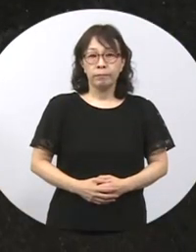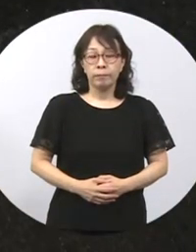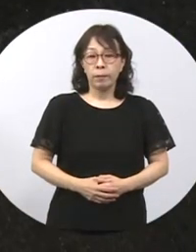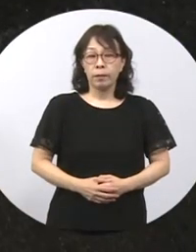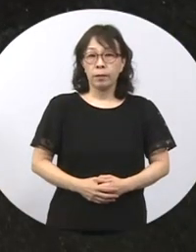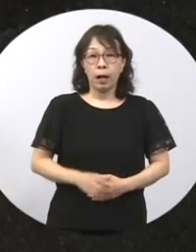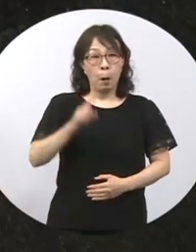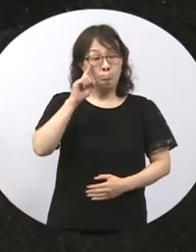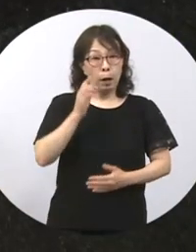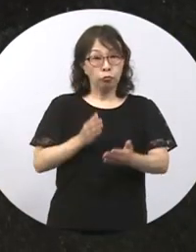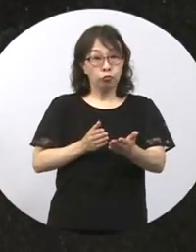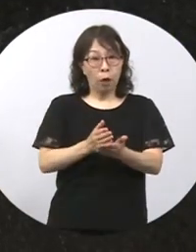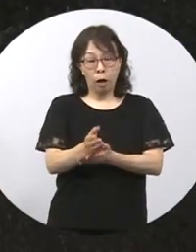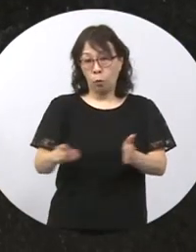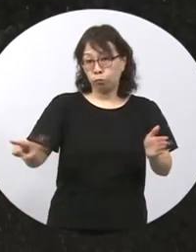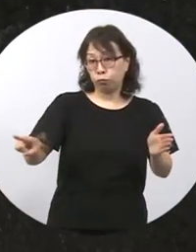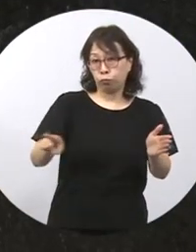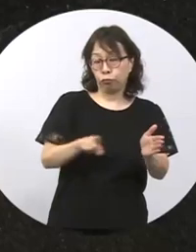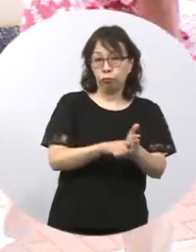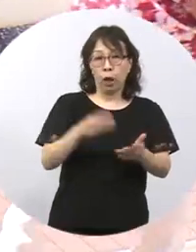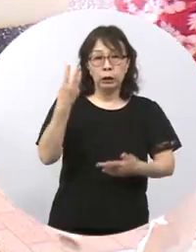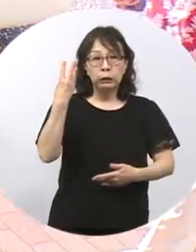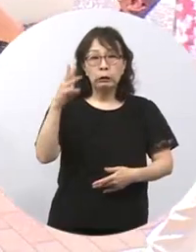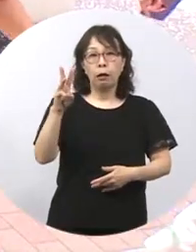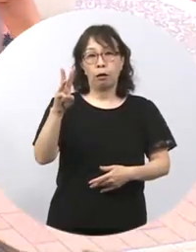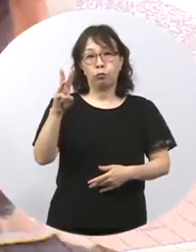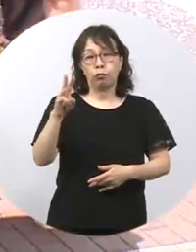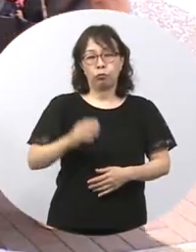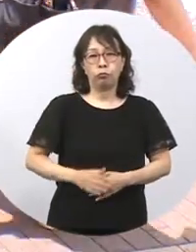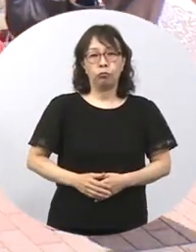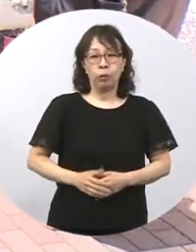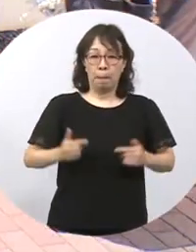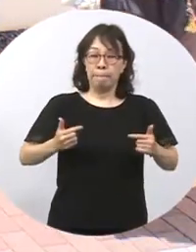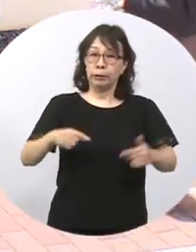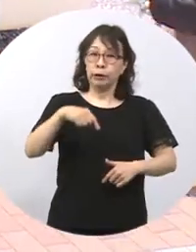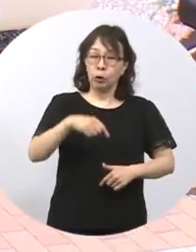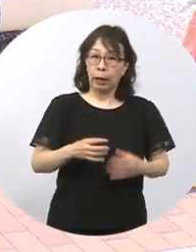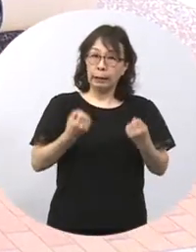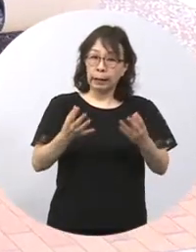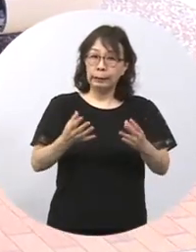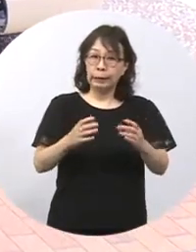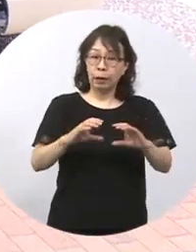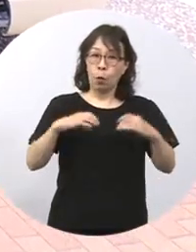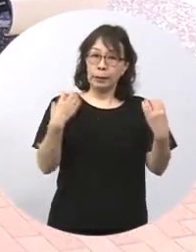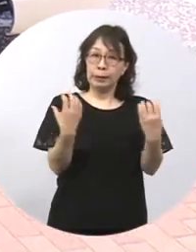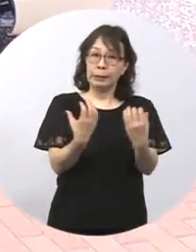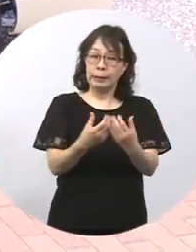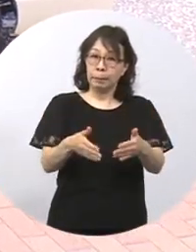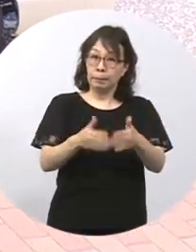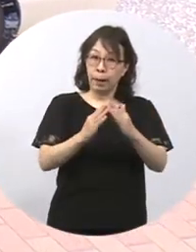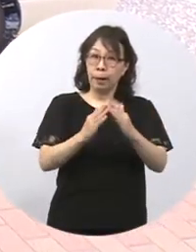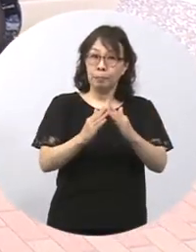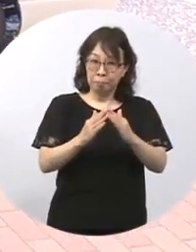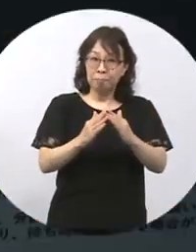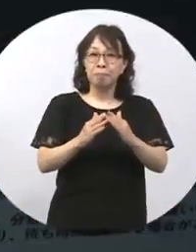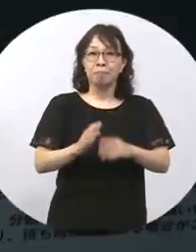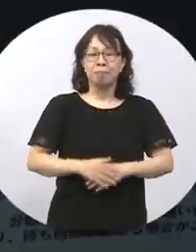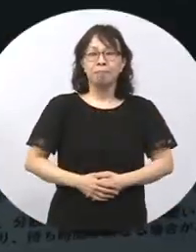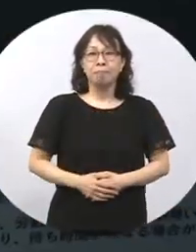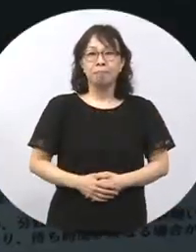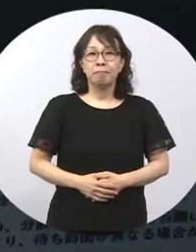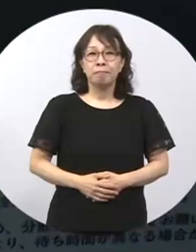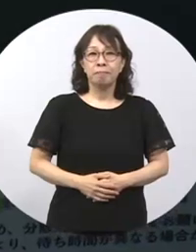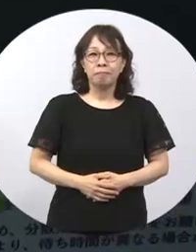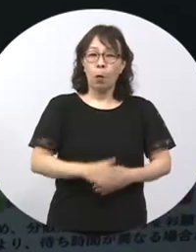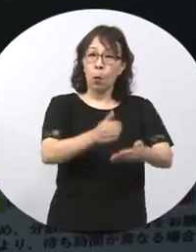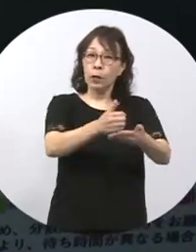運行を開始してからすでに3ヶ月、バスの中で新たなコミュニティもできているそうで。 結